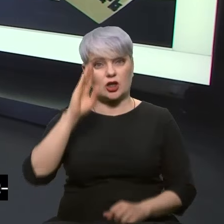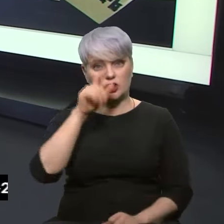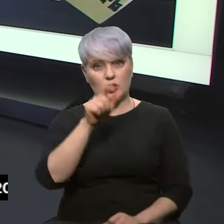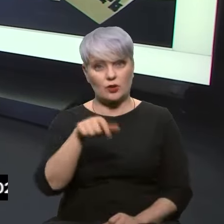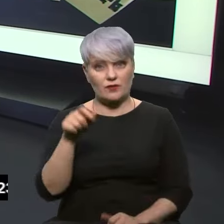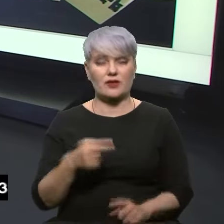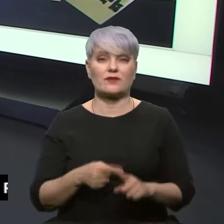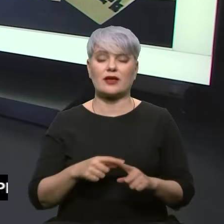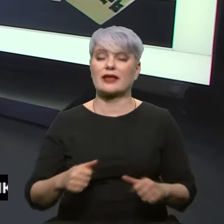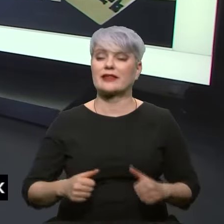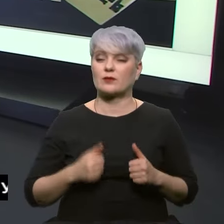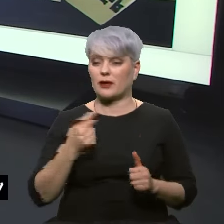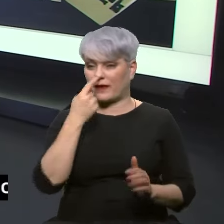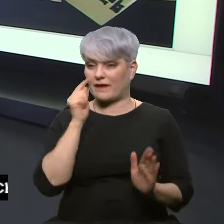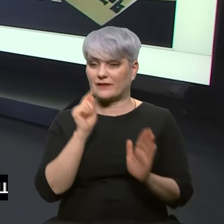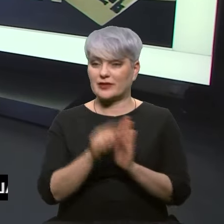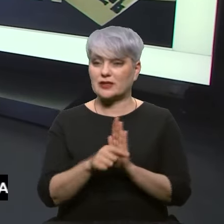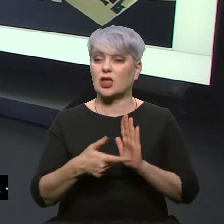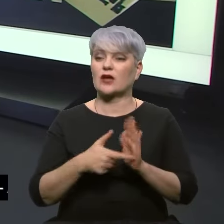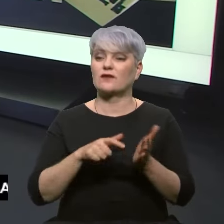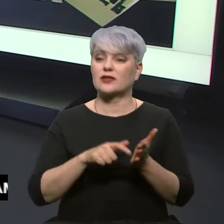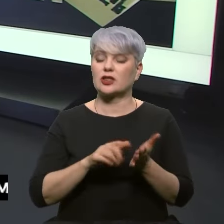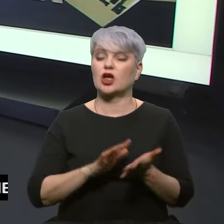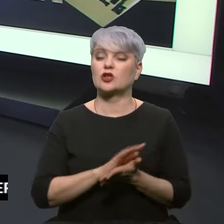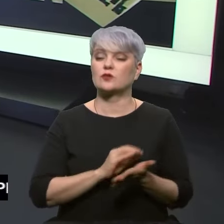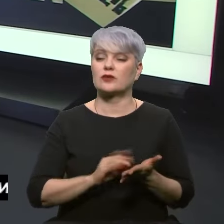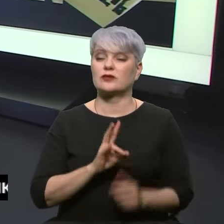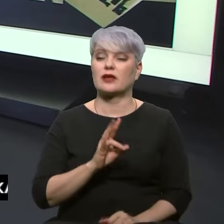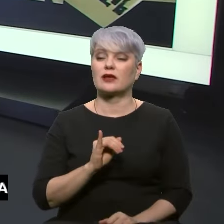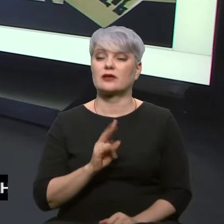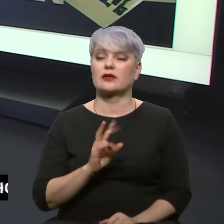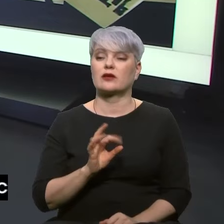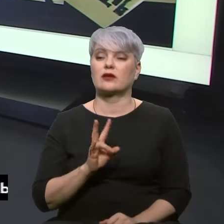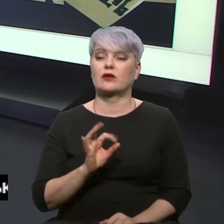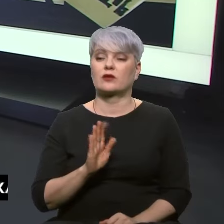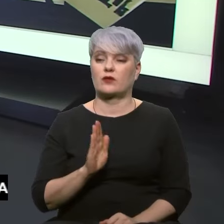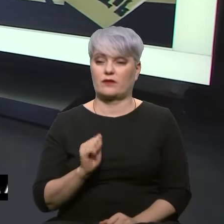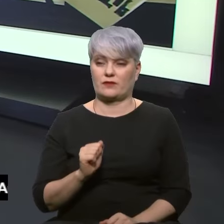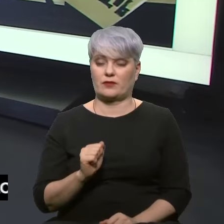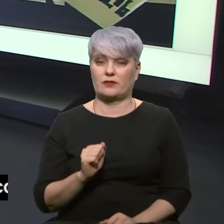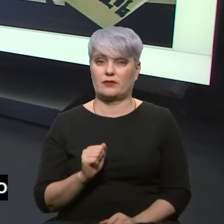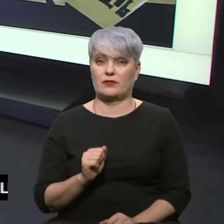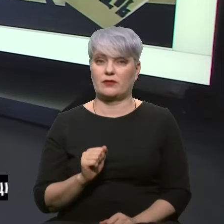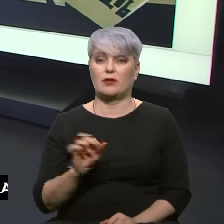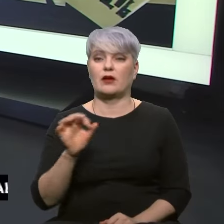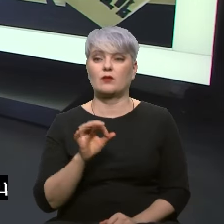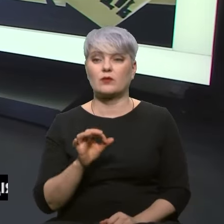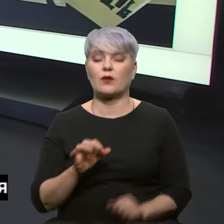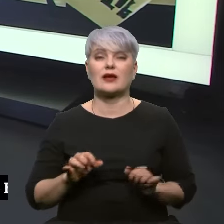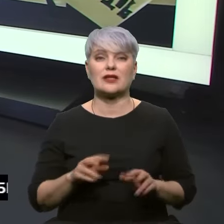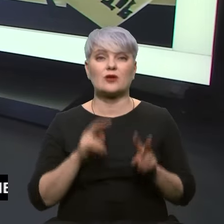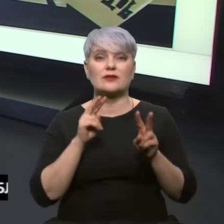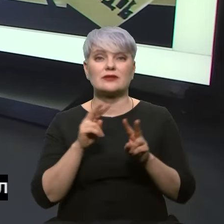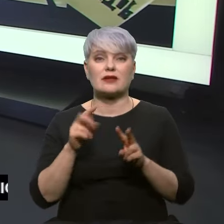які намагалися вдертися до квартири журналіста Юрія Ніколова. А про справу стеження за